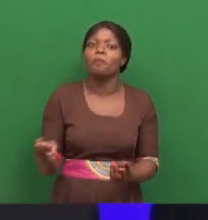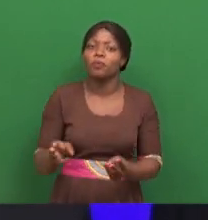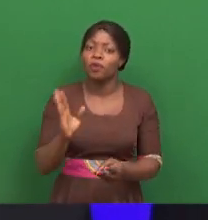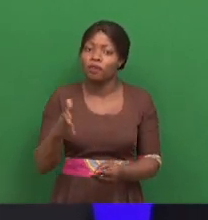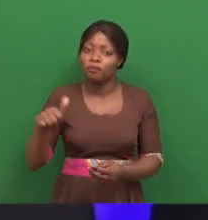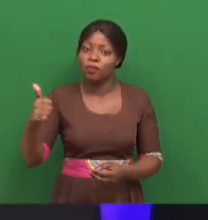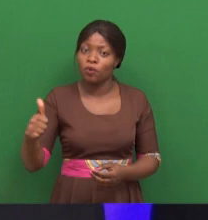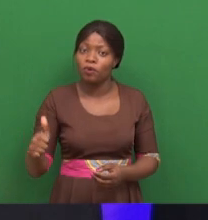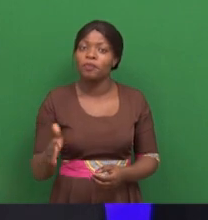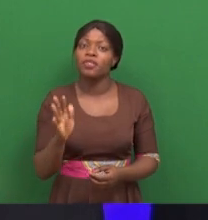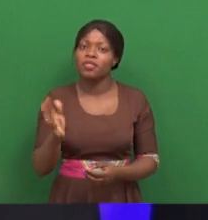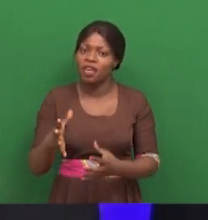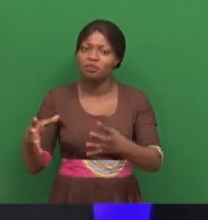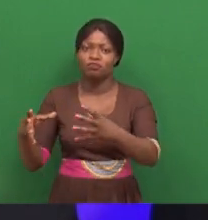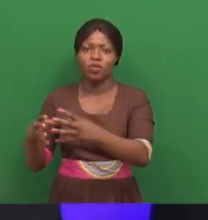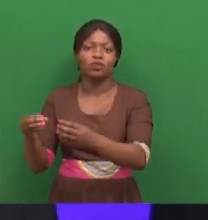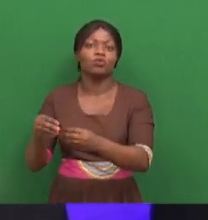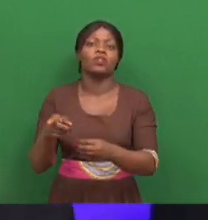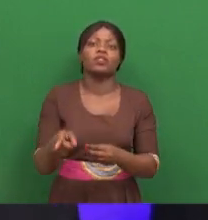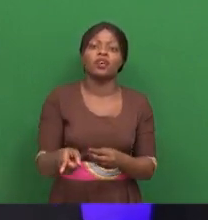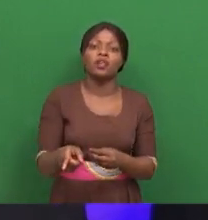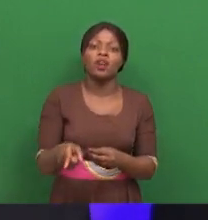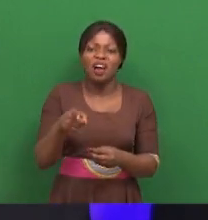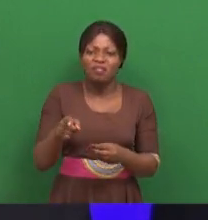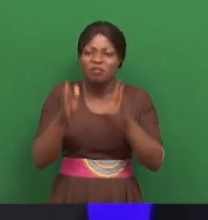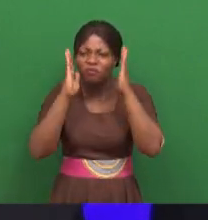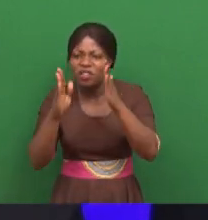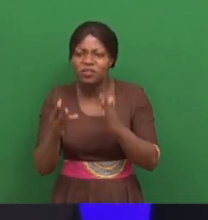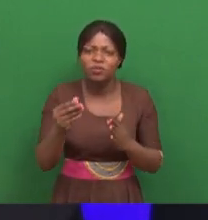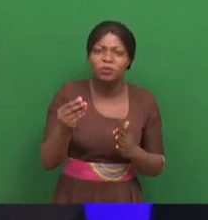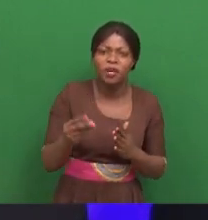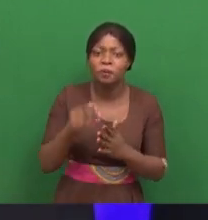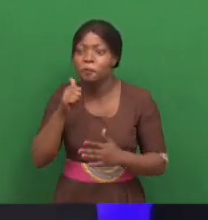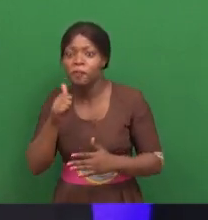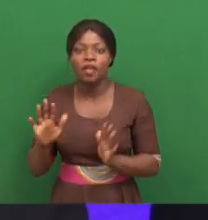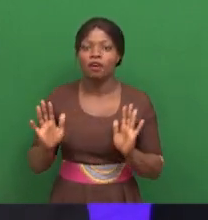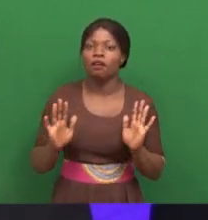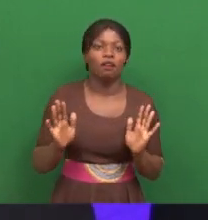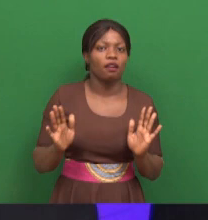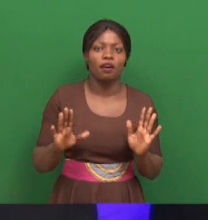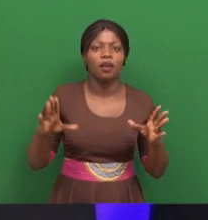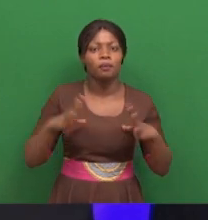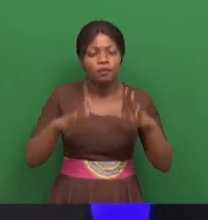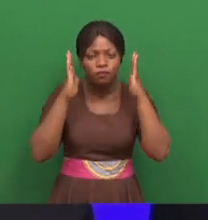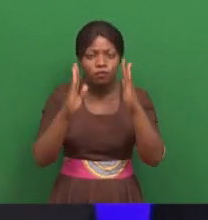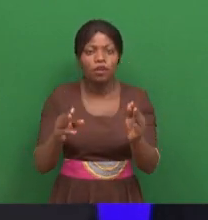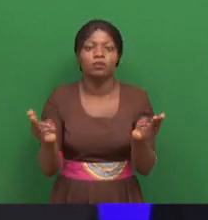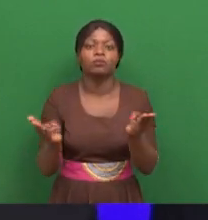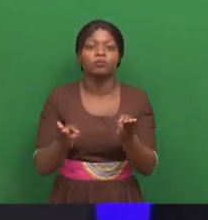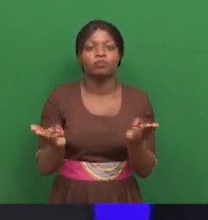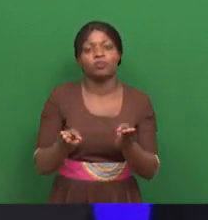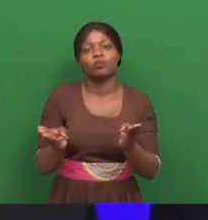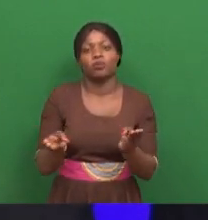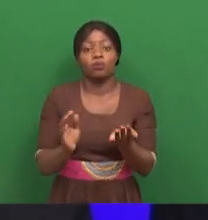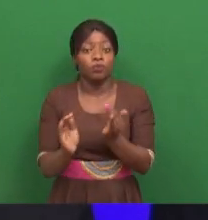kuti semaoperator ngatiregei kunyanya kuda mari ngatidei kuti vanhu vedu vabatwa zvakanaka izvozvo